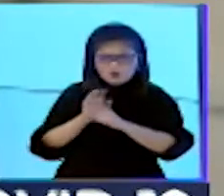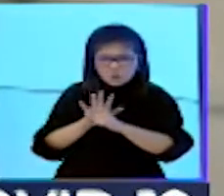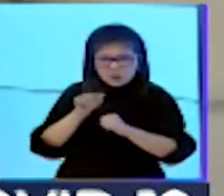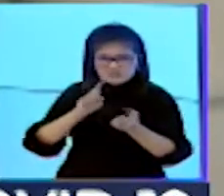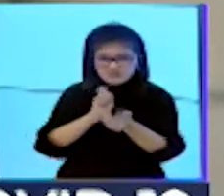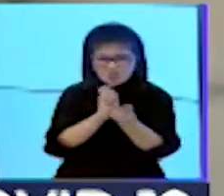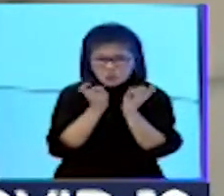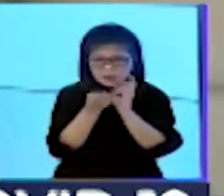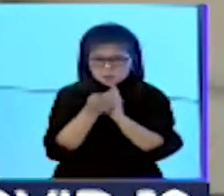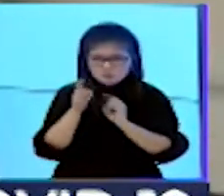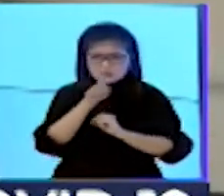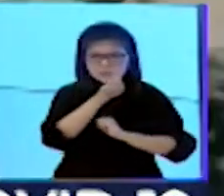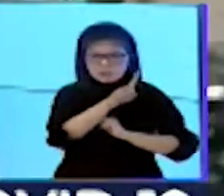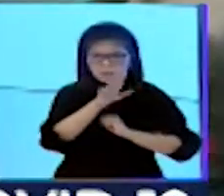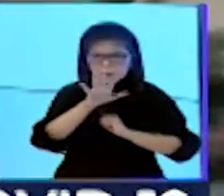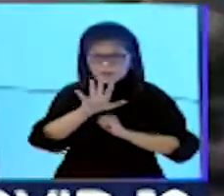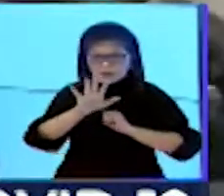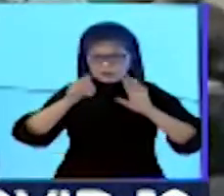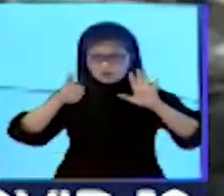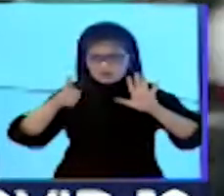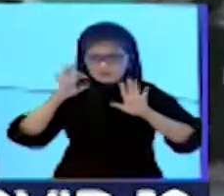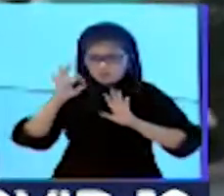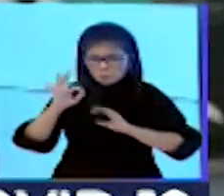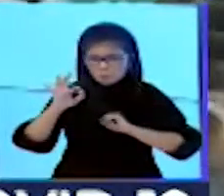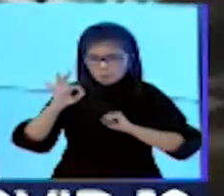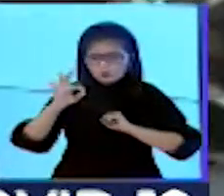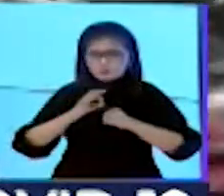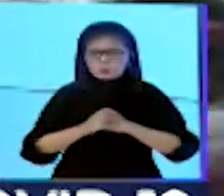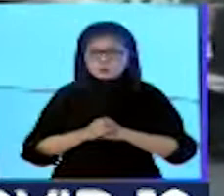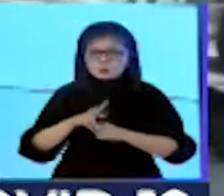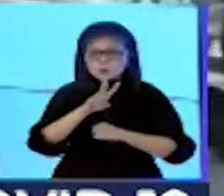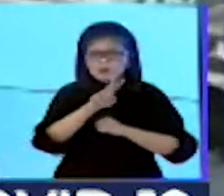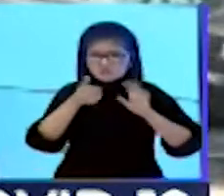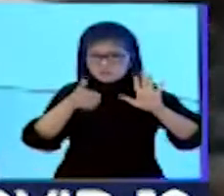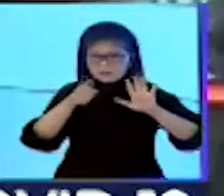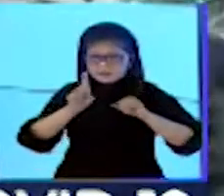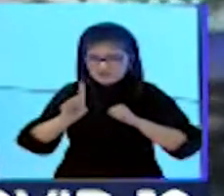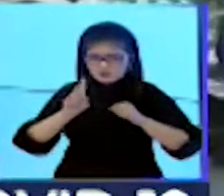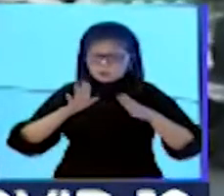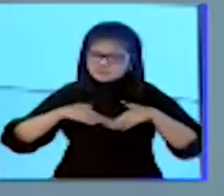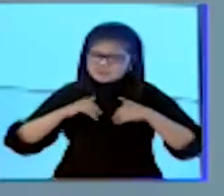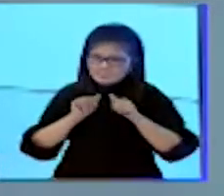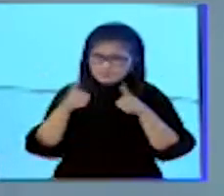sebanyak 1.560 pasien. 241 diantaranya dinyatakan sembuh.